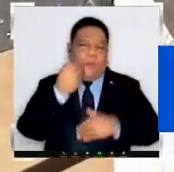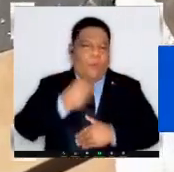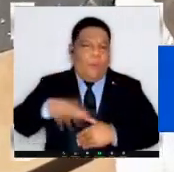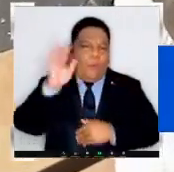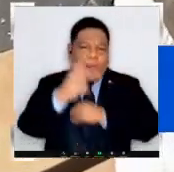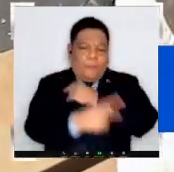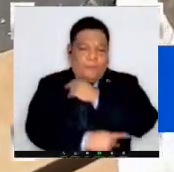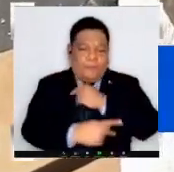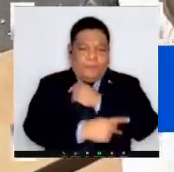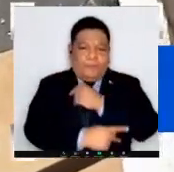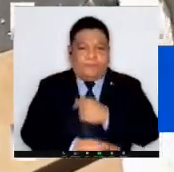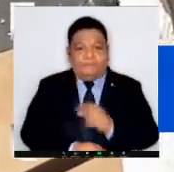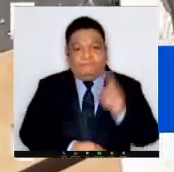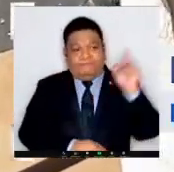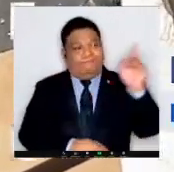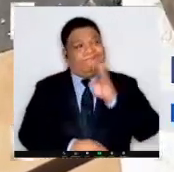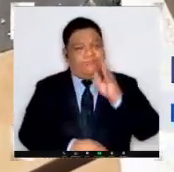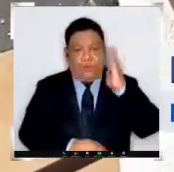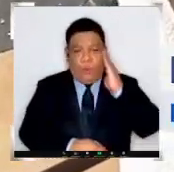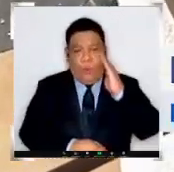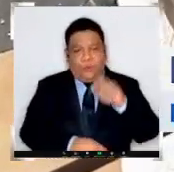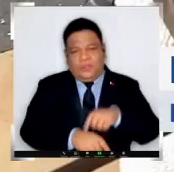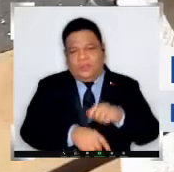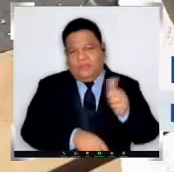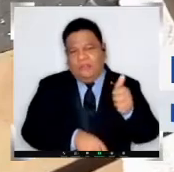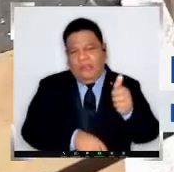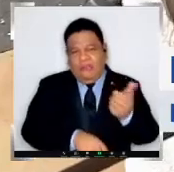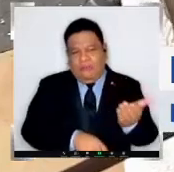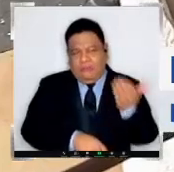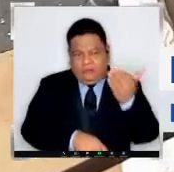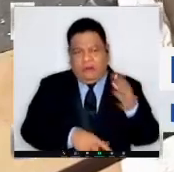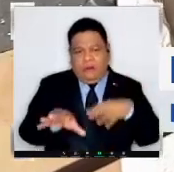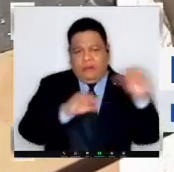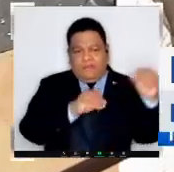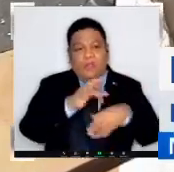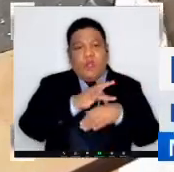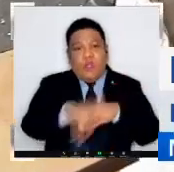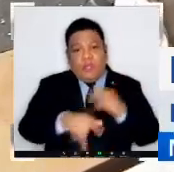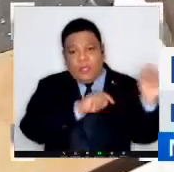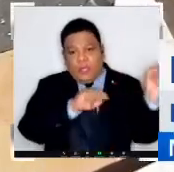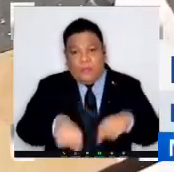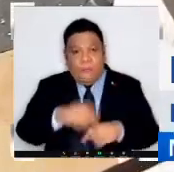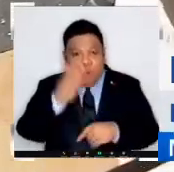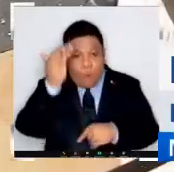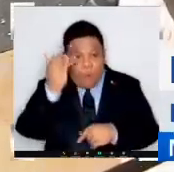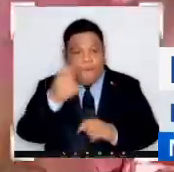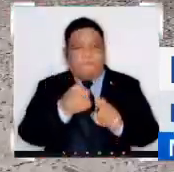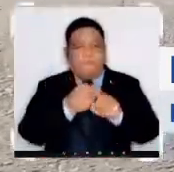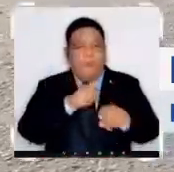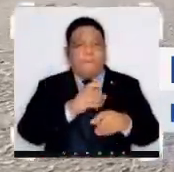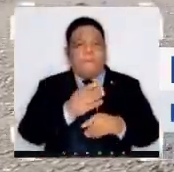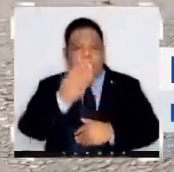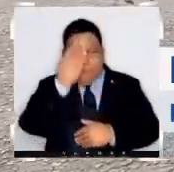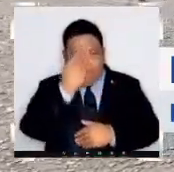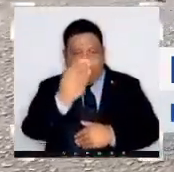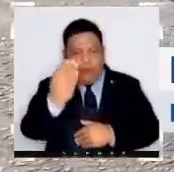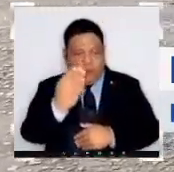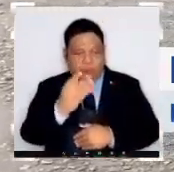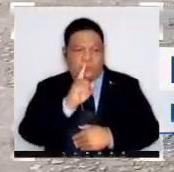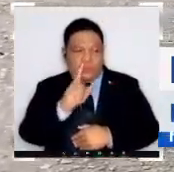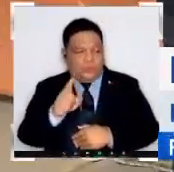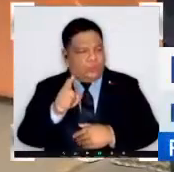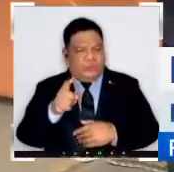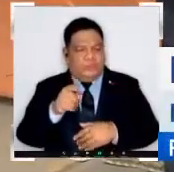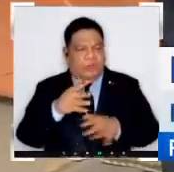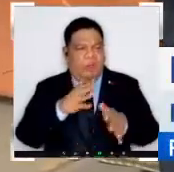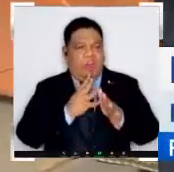alis. Maaga lang kami na gano'n dito kasi galing pa kami ng Bulacan, malayo pa yung biyahe, baka matraffic. Tanghali